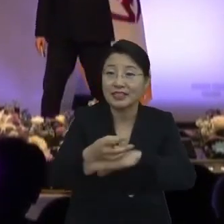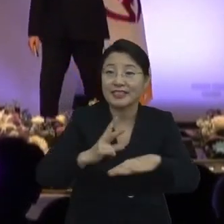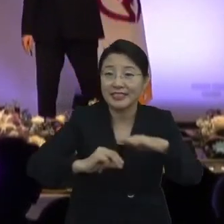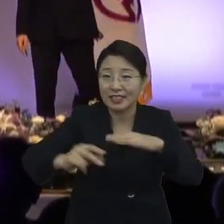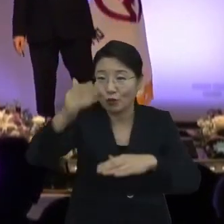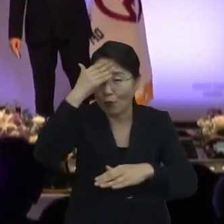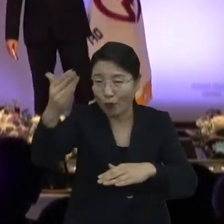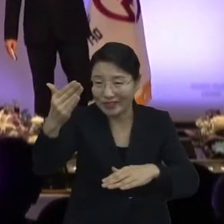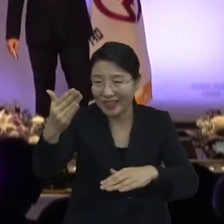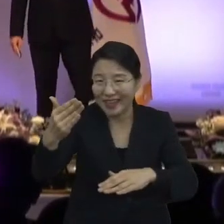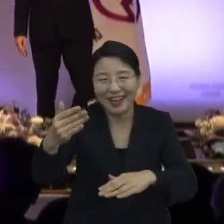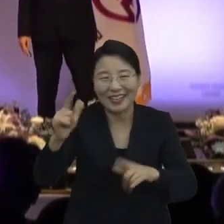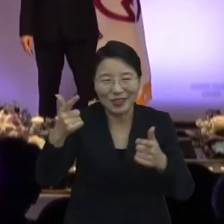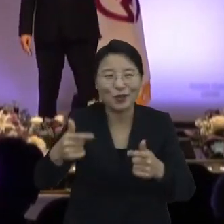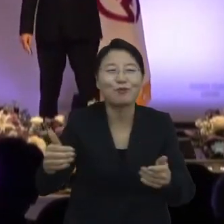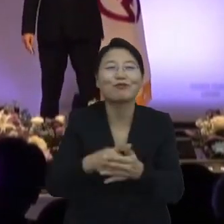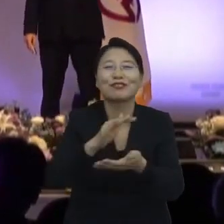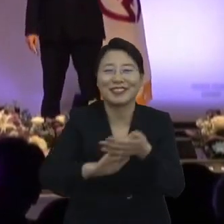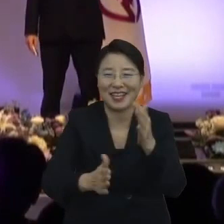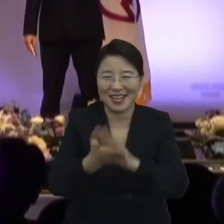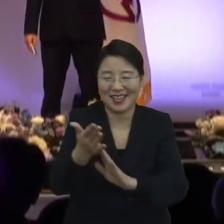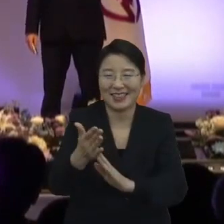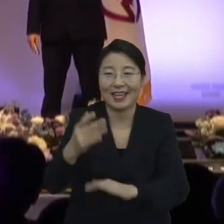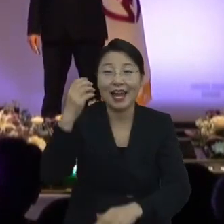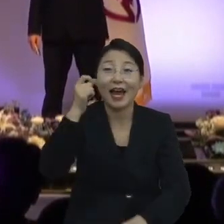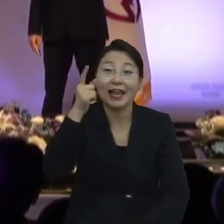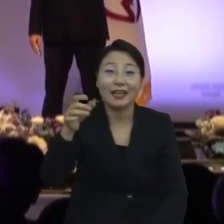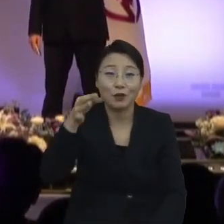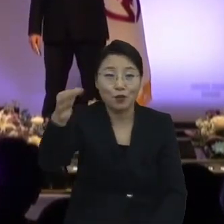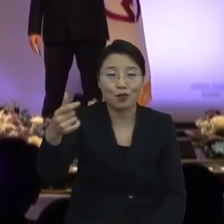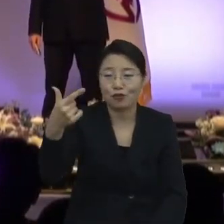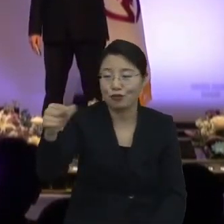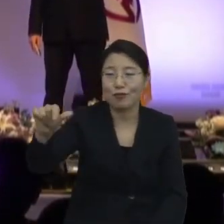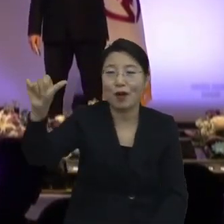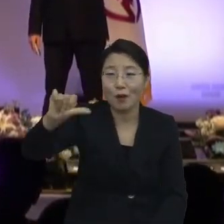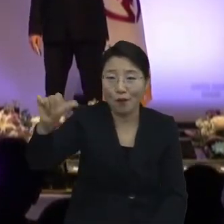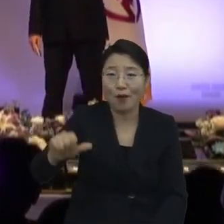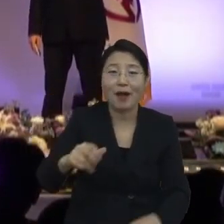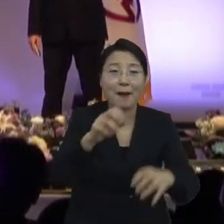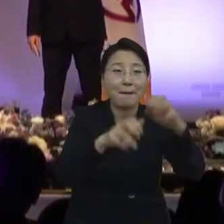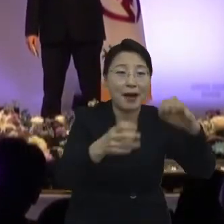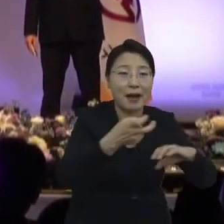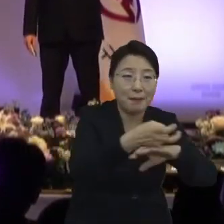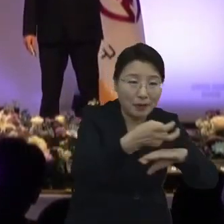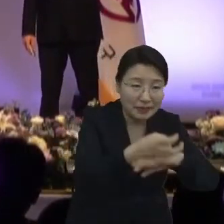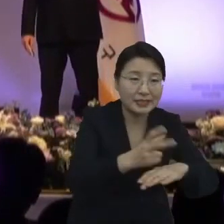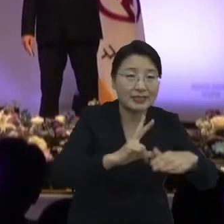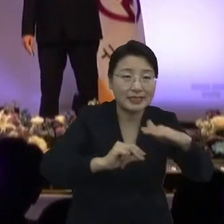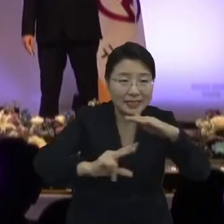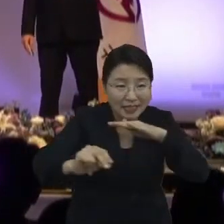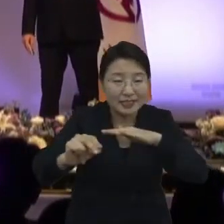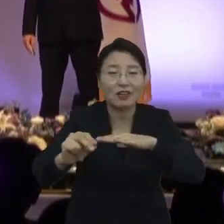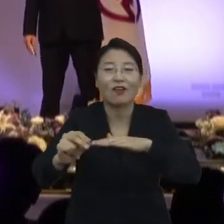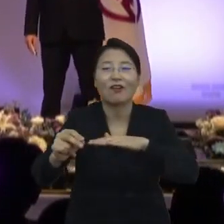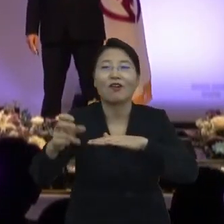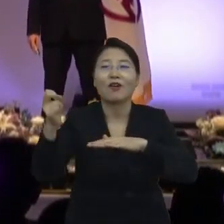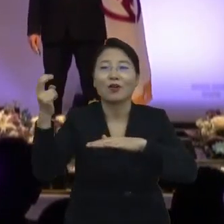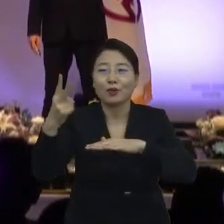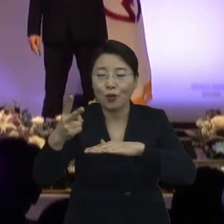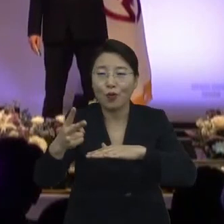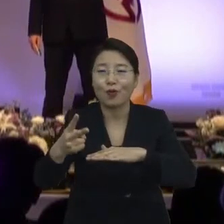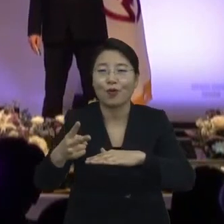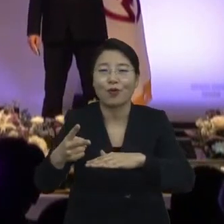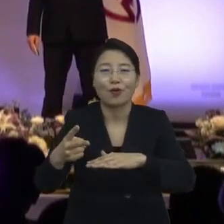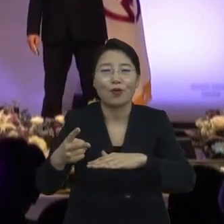한 달에 6만 5천 원을 내면 마을버스, 버스, 지하철, 따릉이까지가 무제한 이용할 수